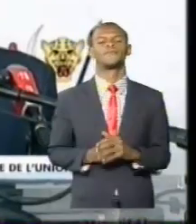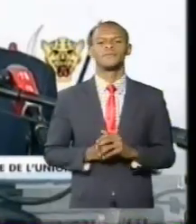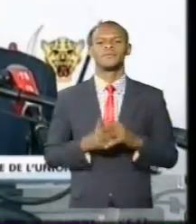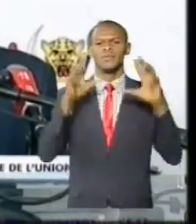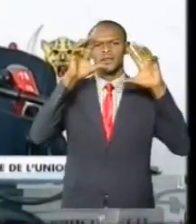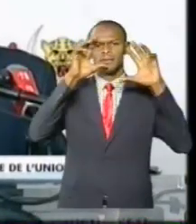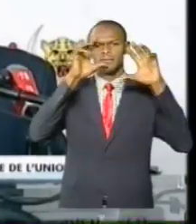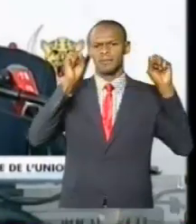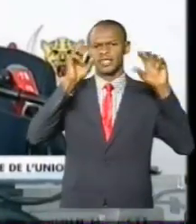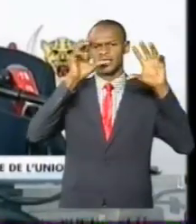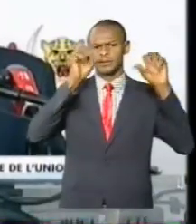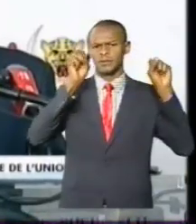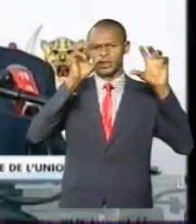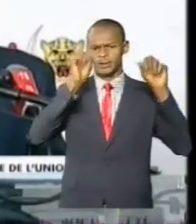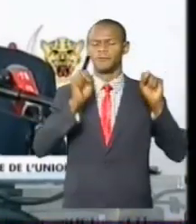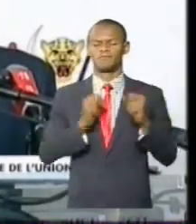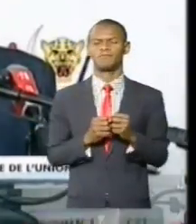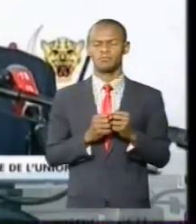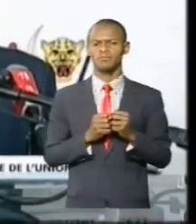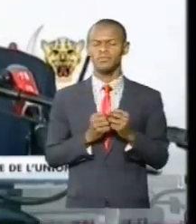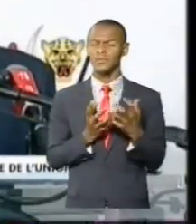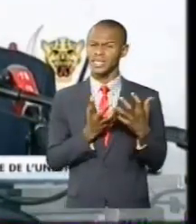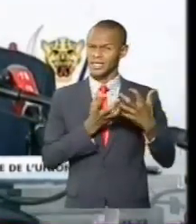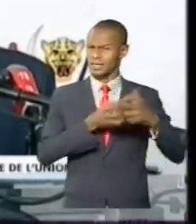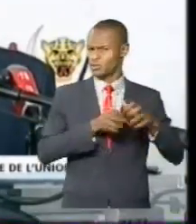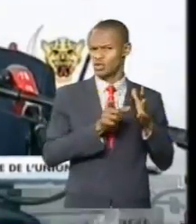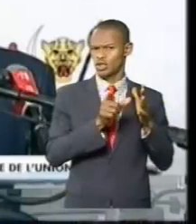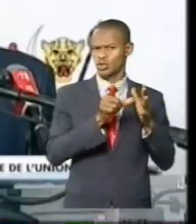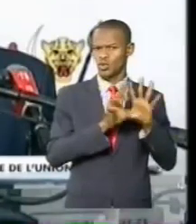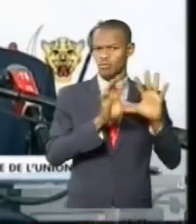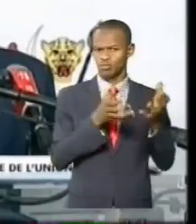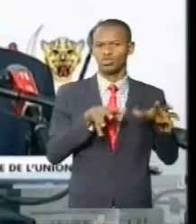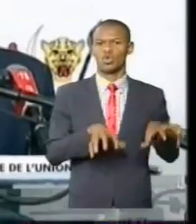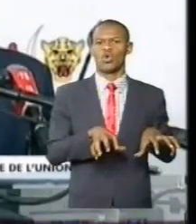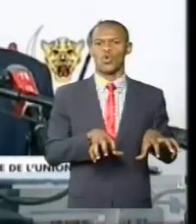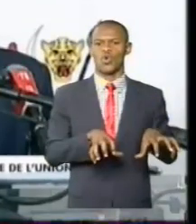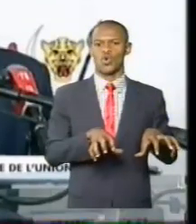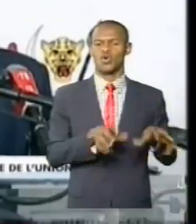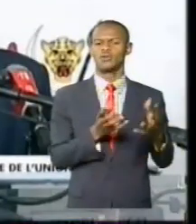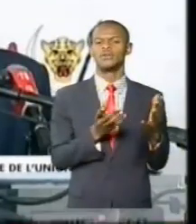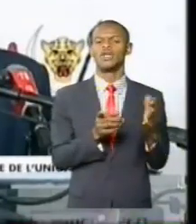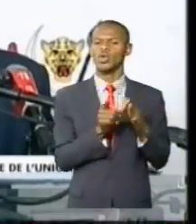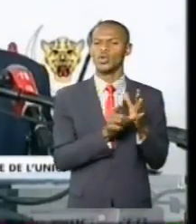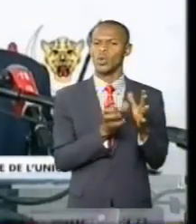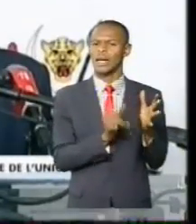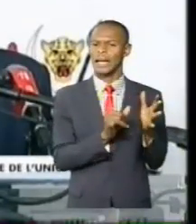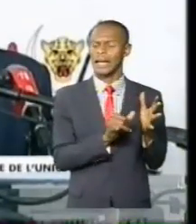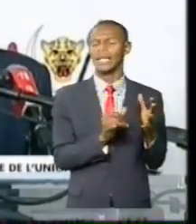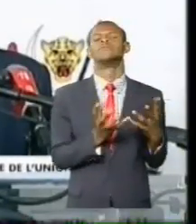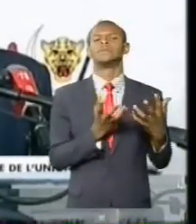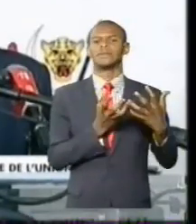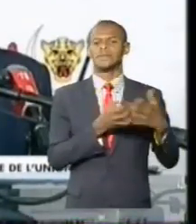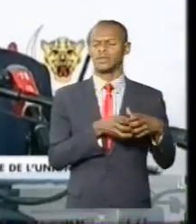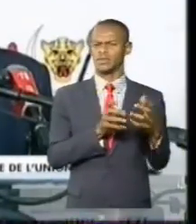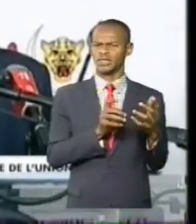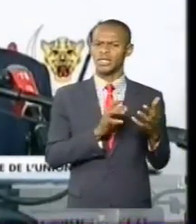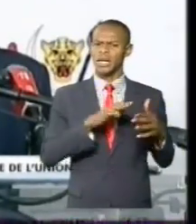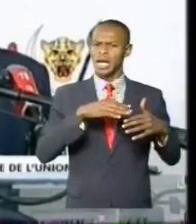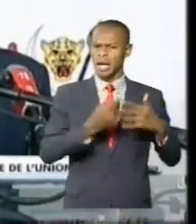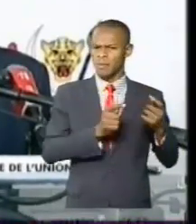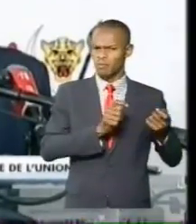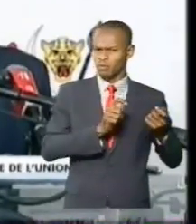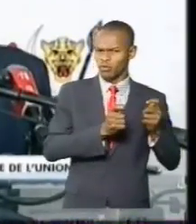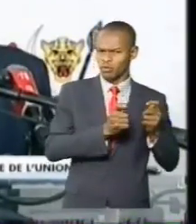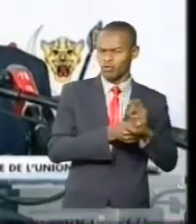République, vu la constitution de la République démocratique du Congo telle que modifiée par la